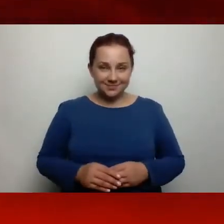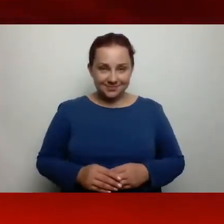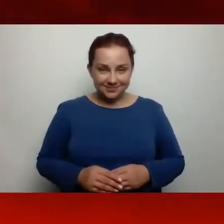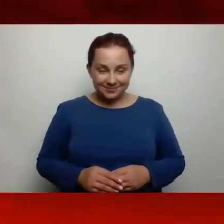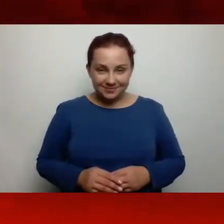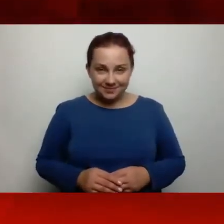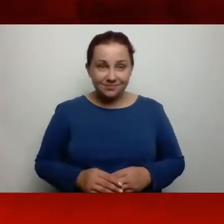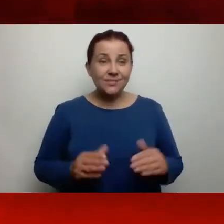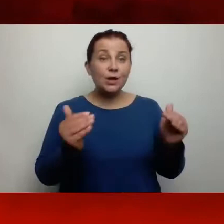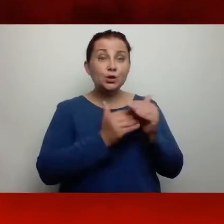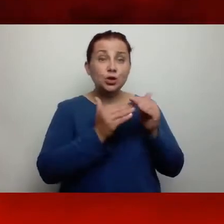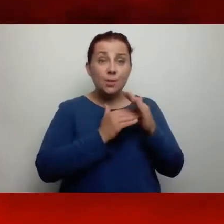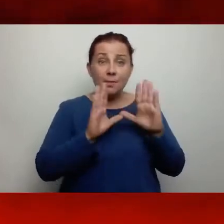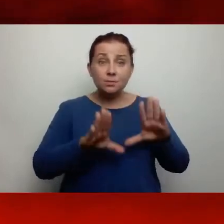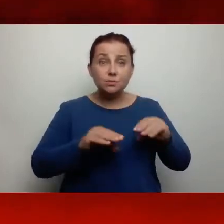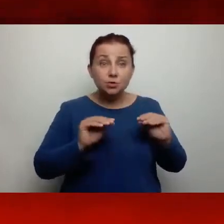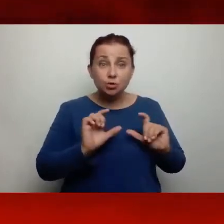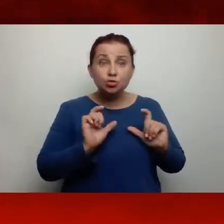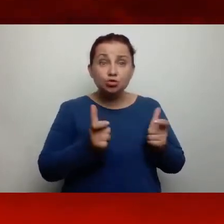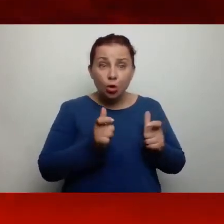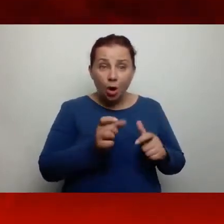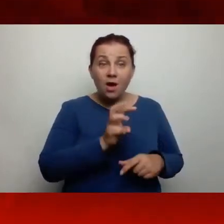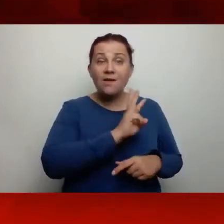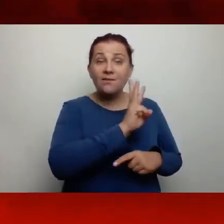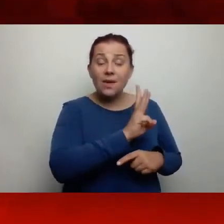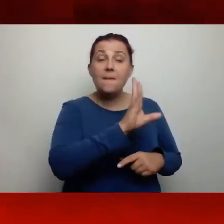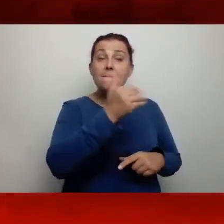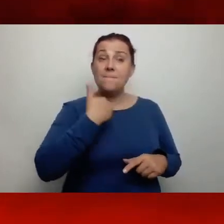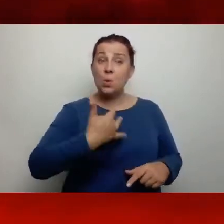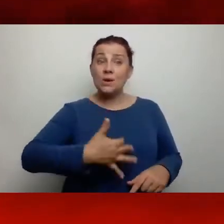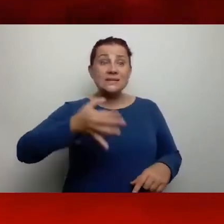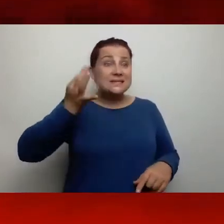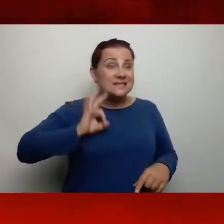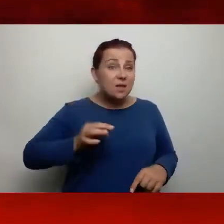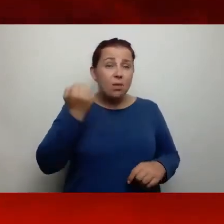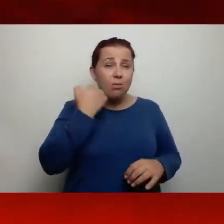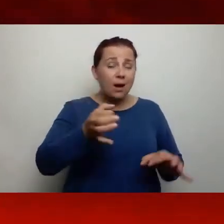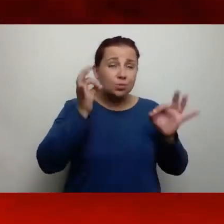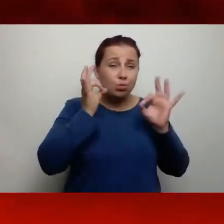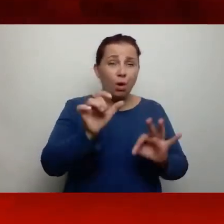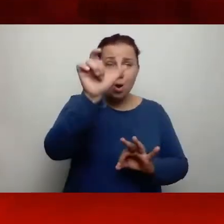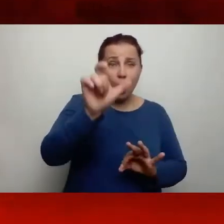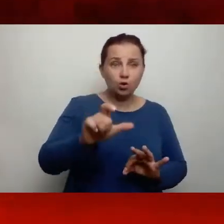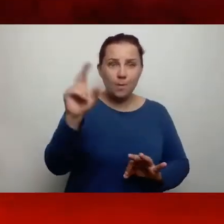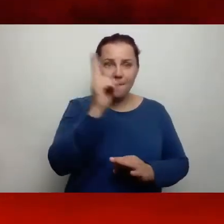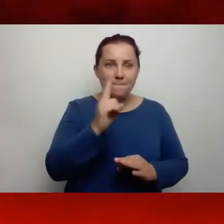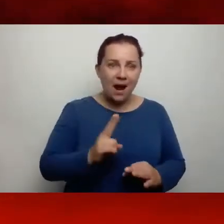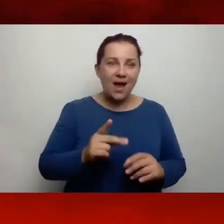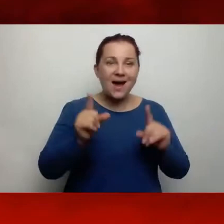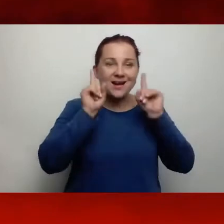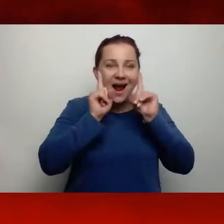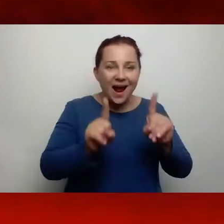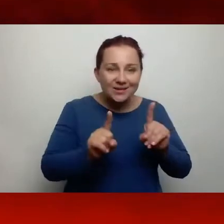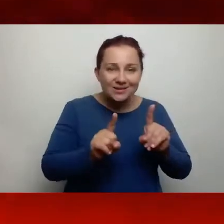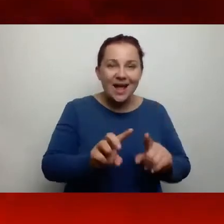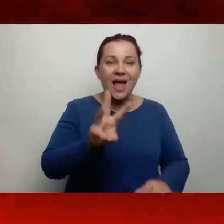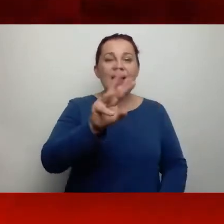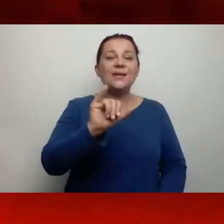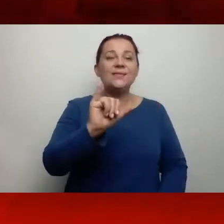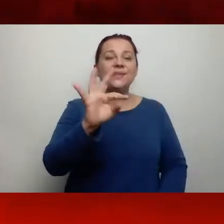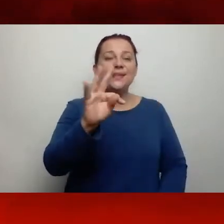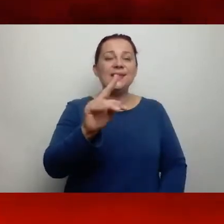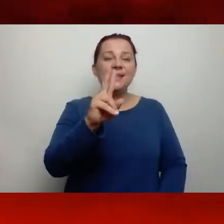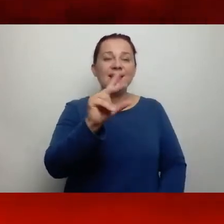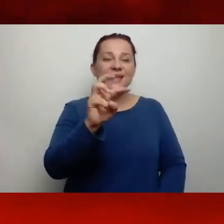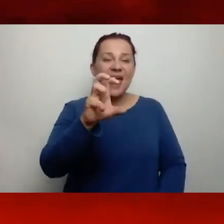Trzeba zacząć od tego, że Witkacy był synem bardzo dobrego malarza realisty Stanisława Witkiewicza, także